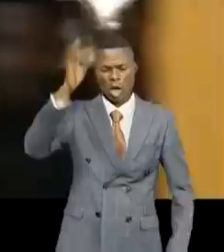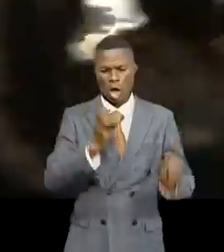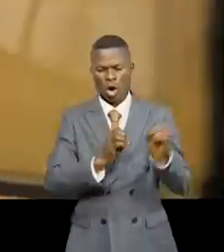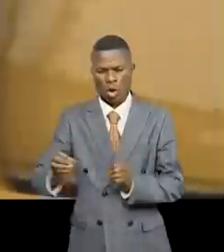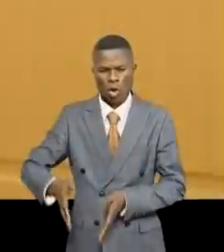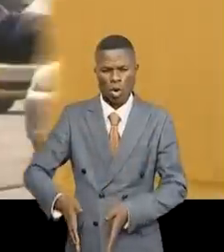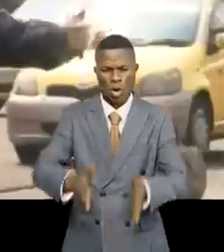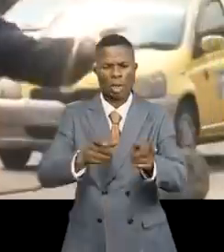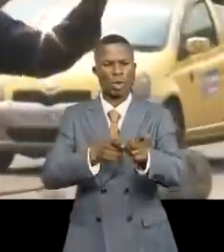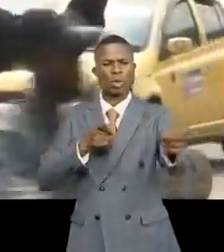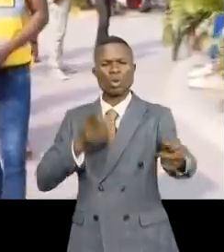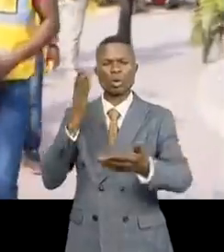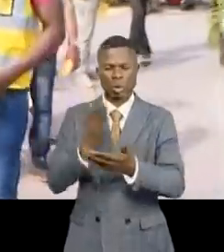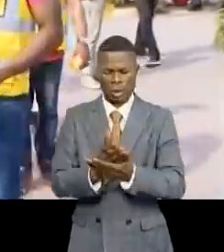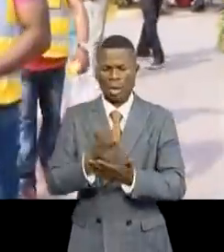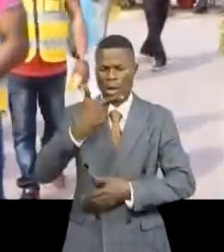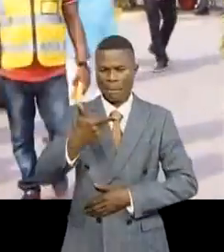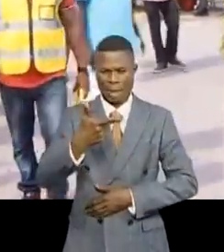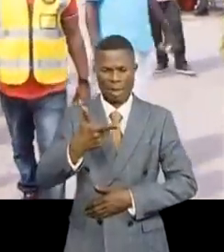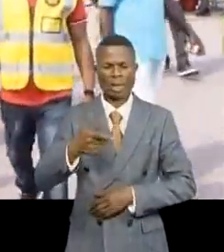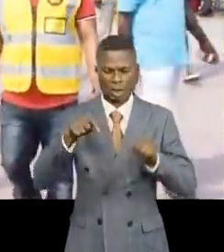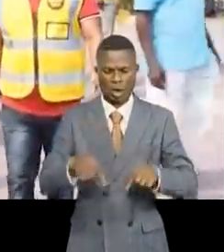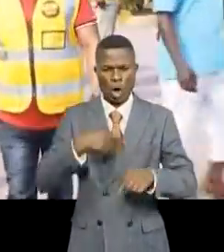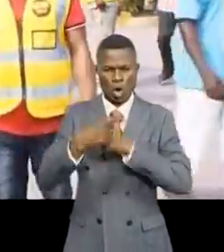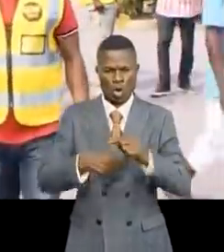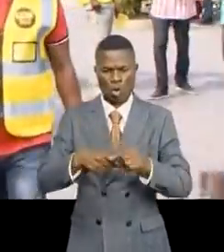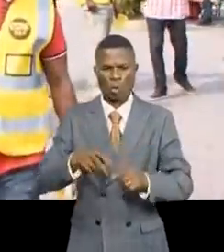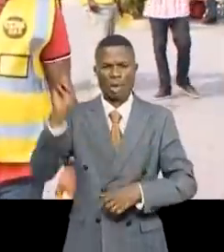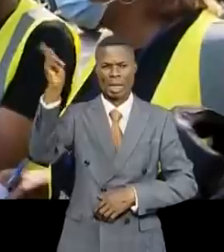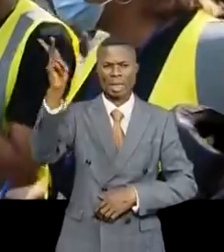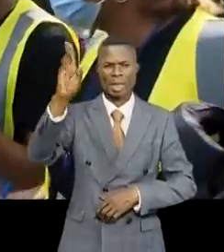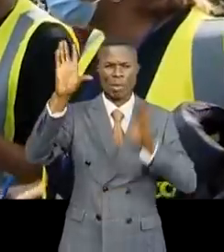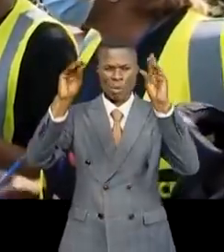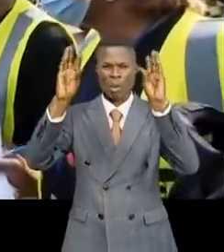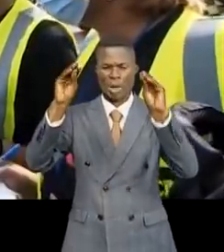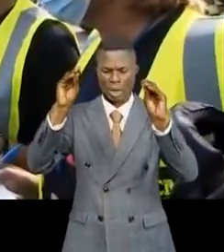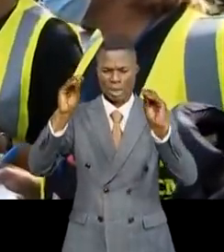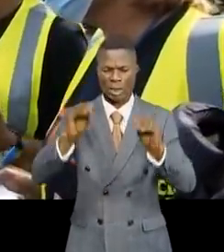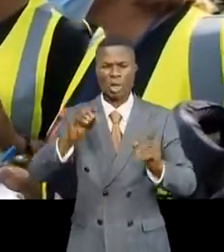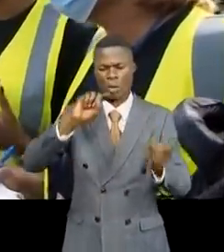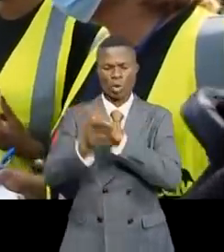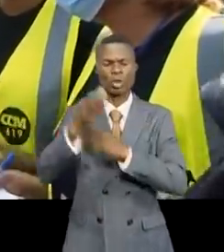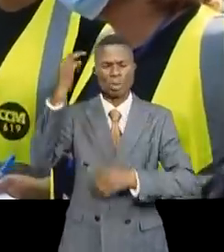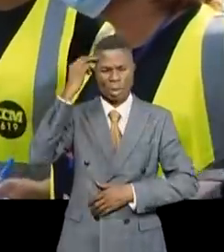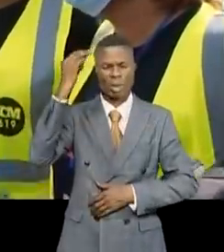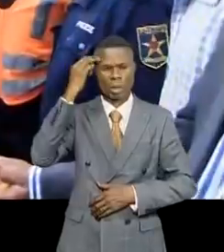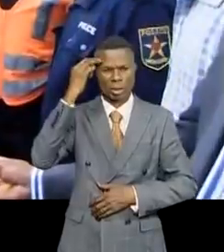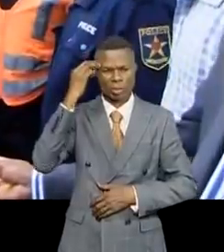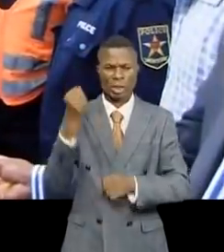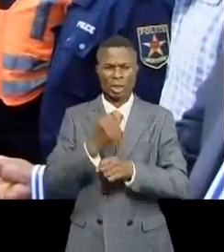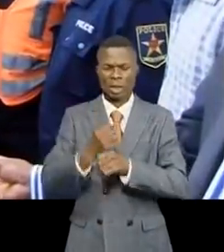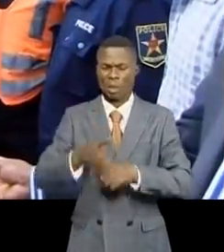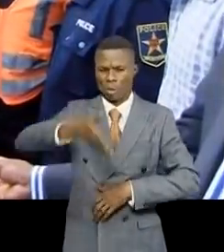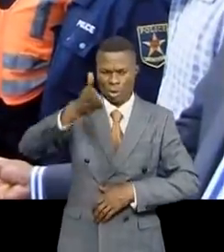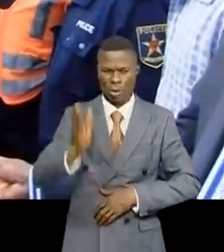Kinshasa. C'est ce mardi qu'ils ont été déployés officiellement sur la place Kintambo Magasin par la Coordination pour les changements de mentalité, service spécialisé